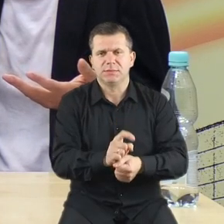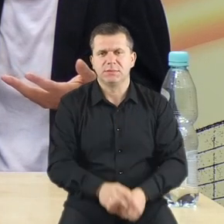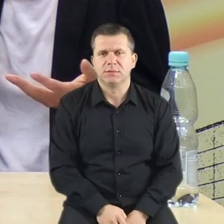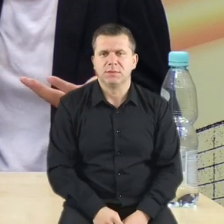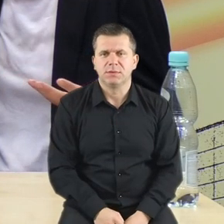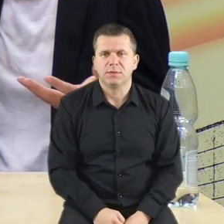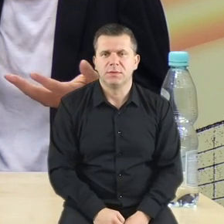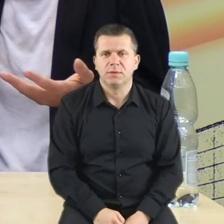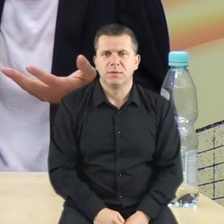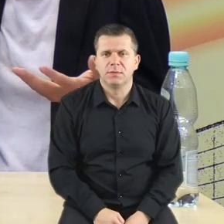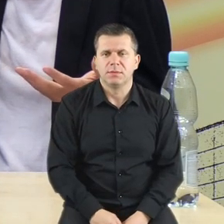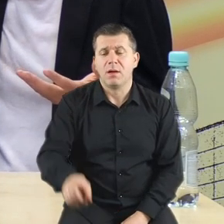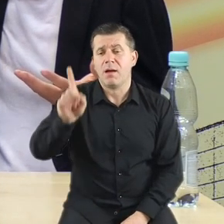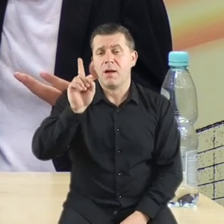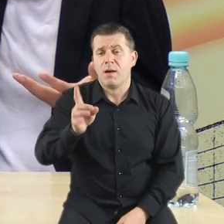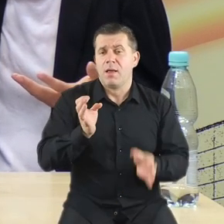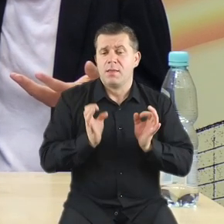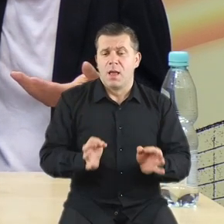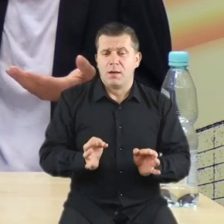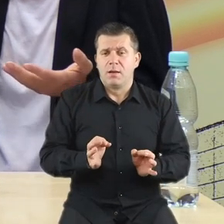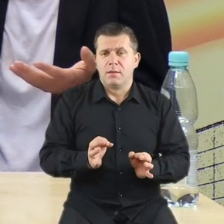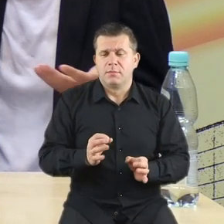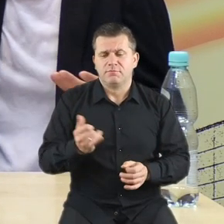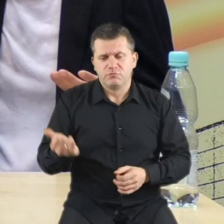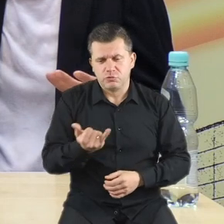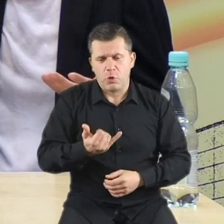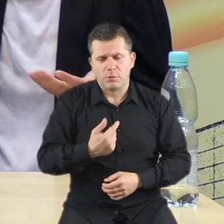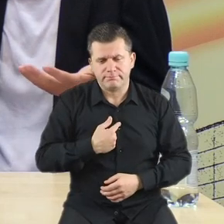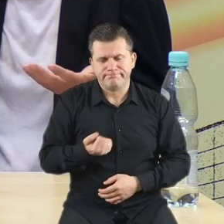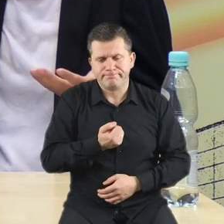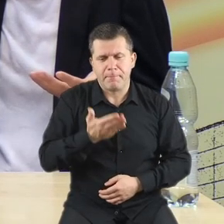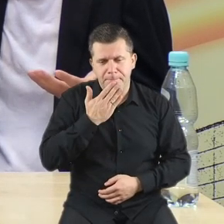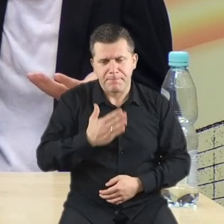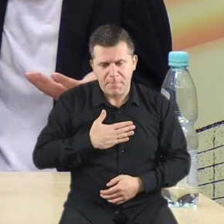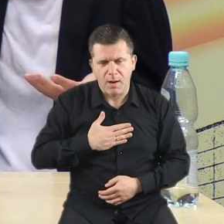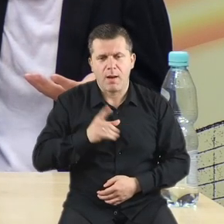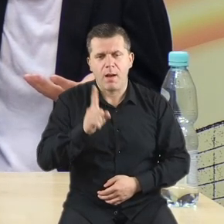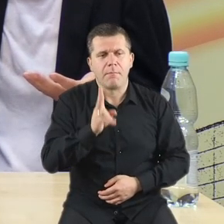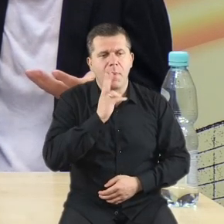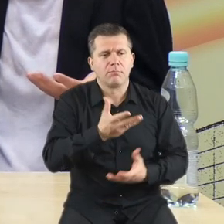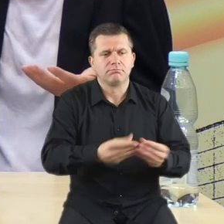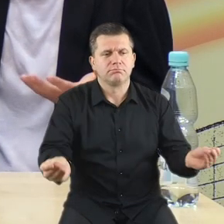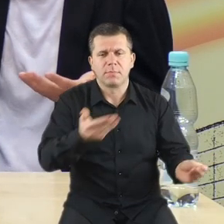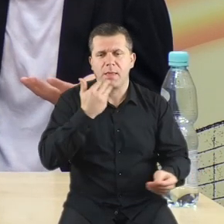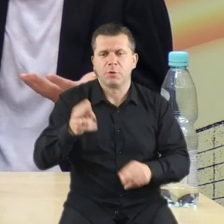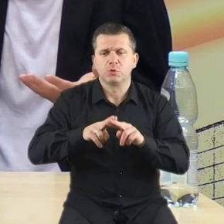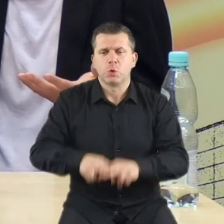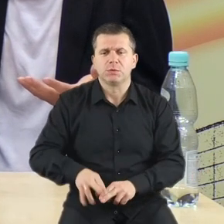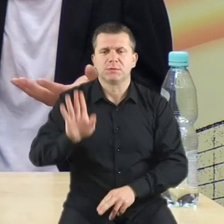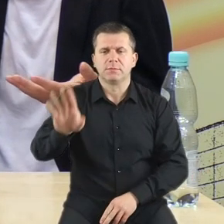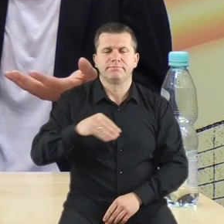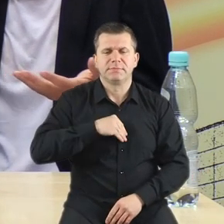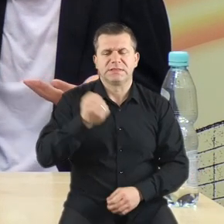No ale teraz już wciąż się ma, tylko że tej matki już nie ma i został z tym. I strasznie już z tym